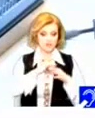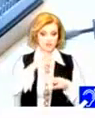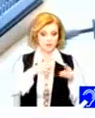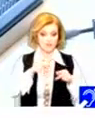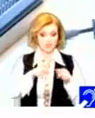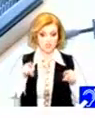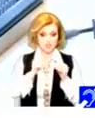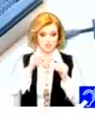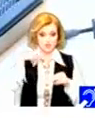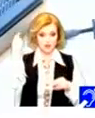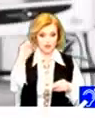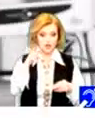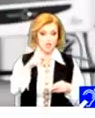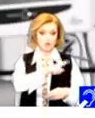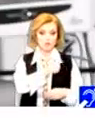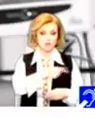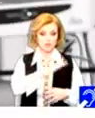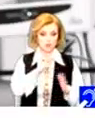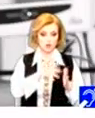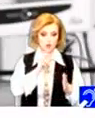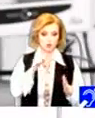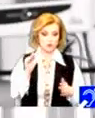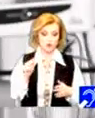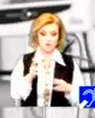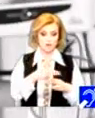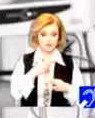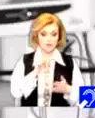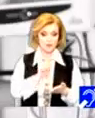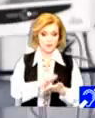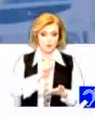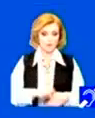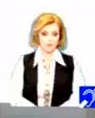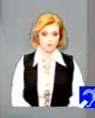de 10 ani la un spital din Cluj-Napoca, fără să aibă această specializare.